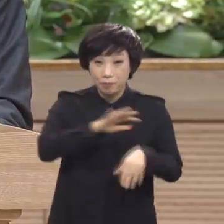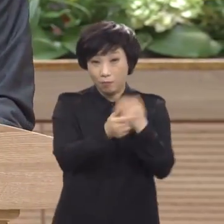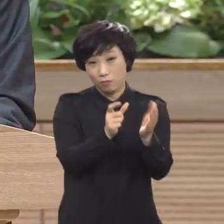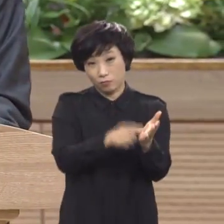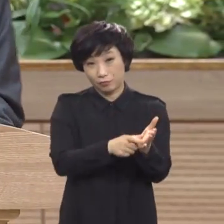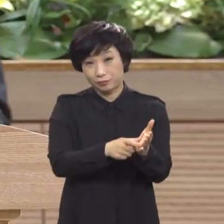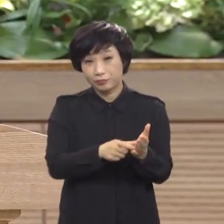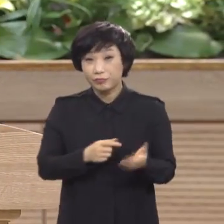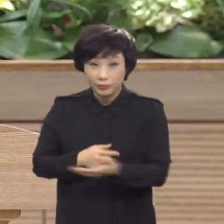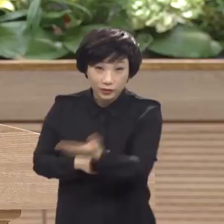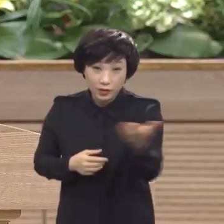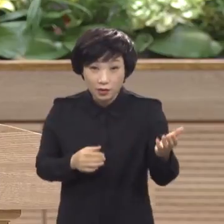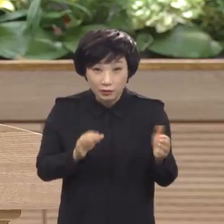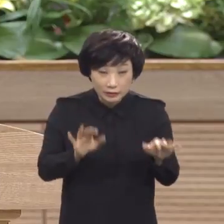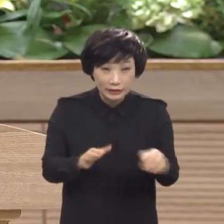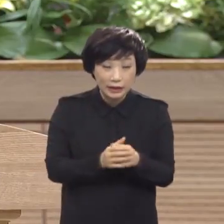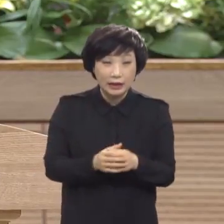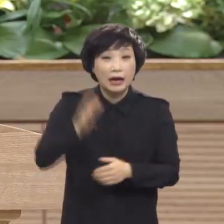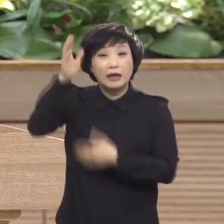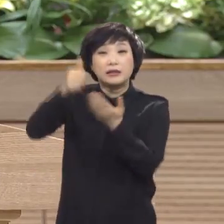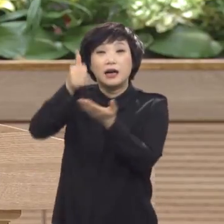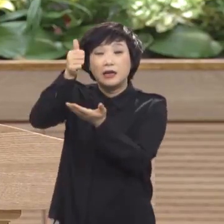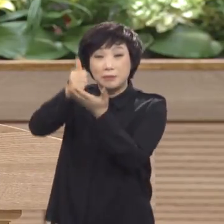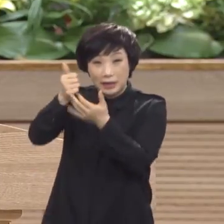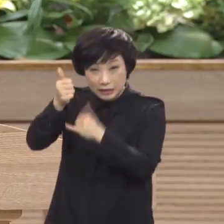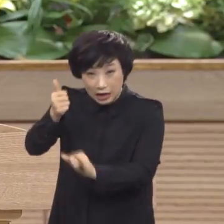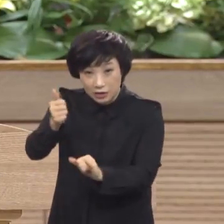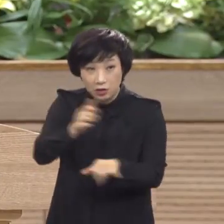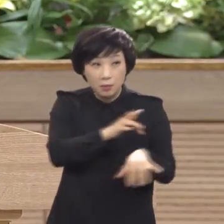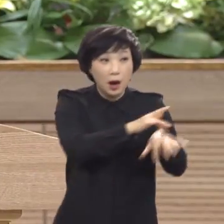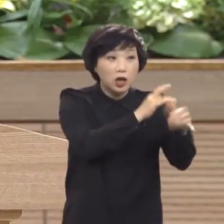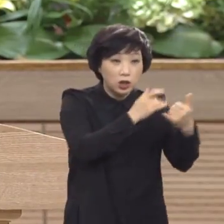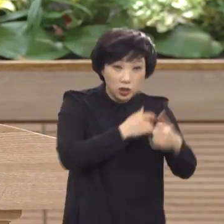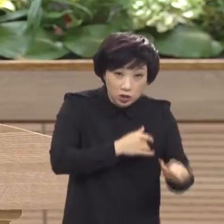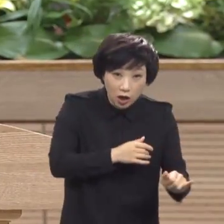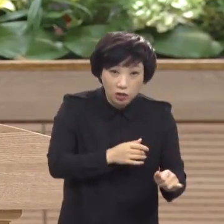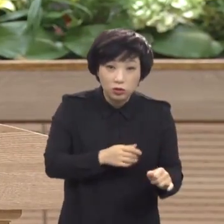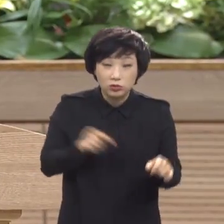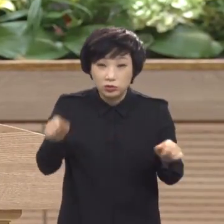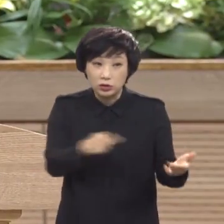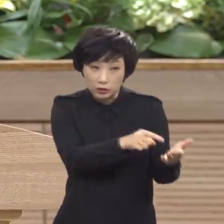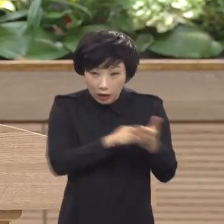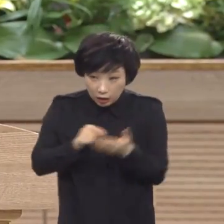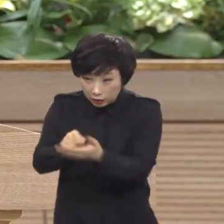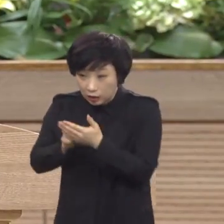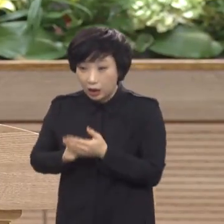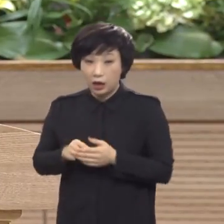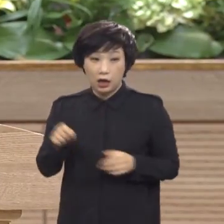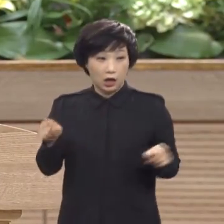하느냐? 그러므로 하나님의 자녀들과 마귀의 자녀들이